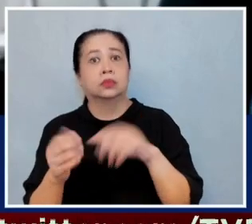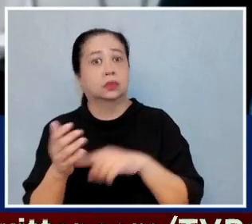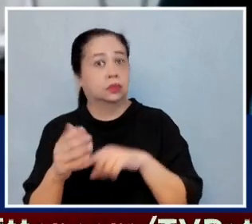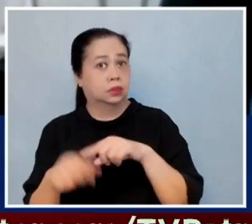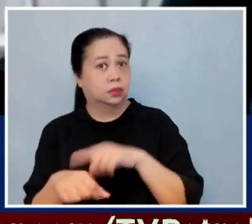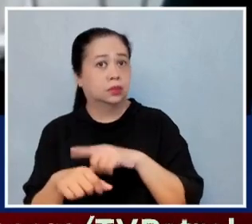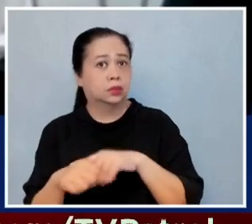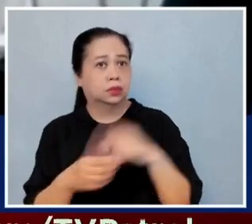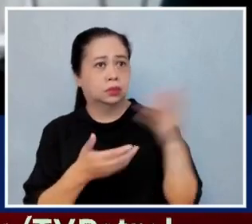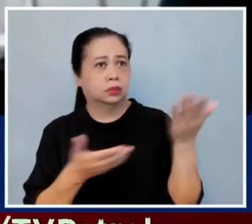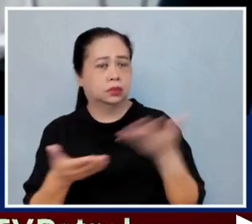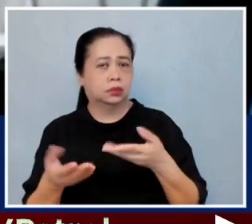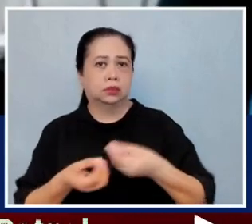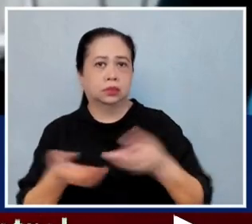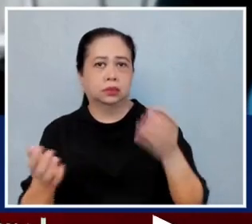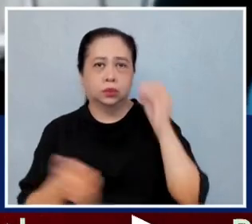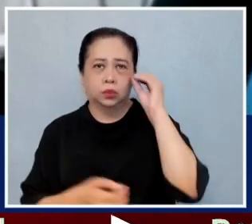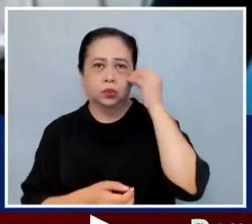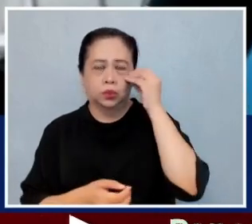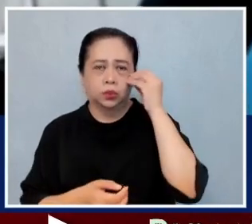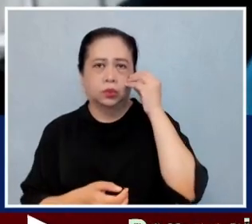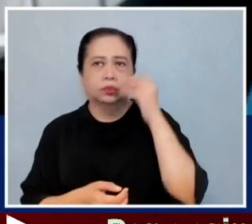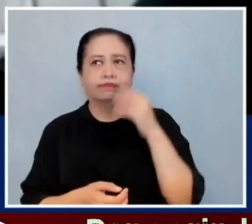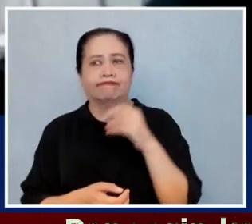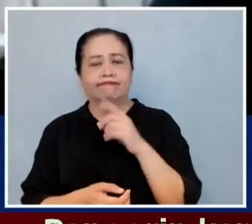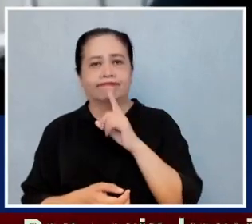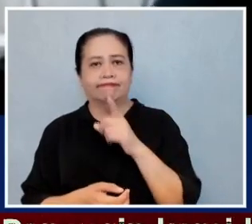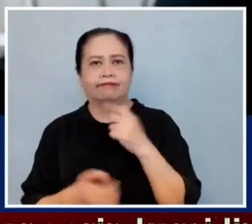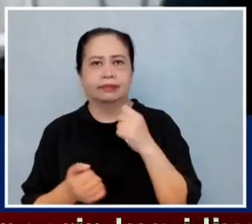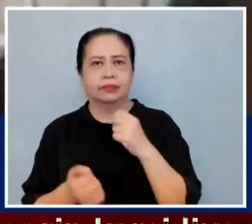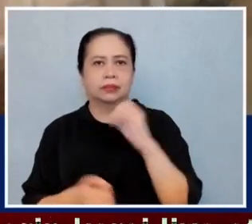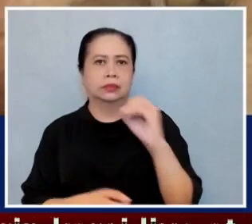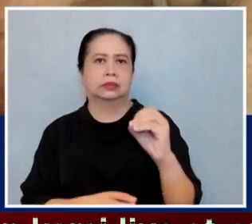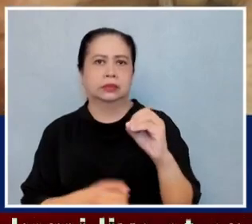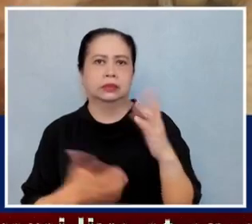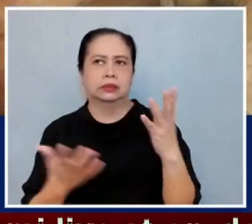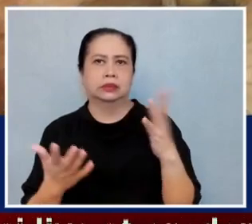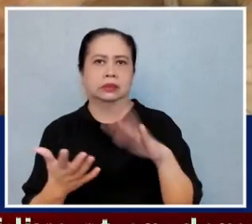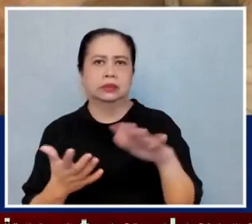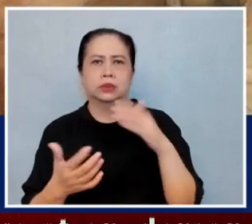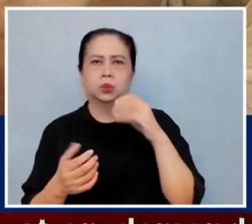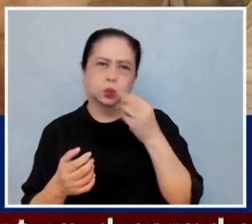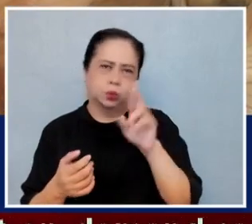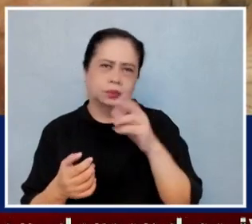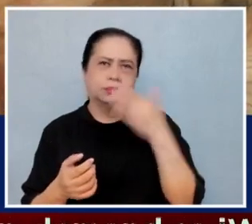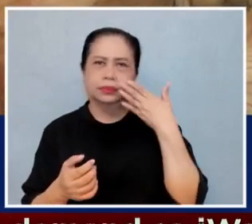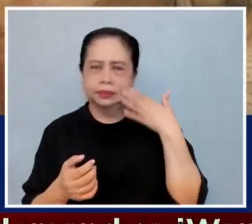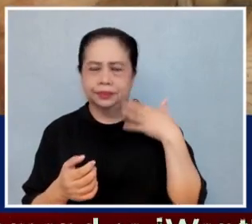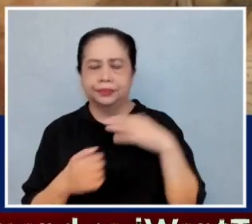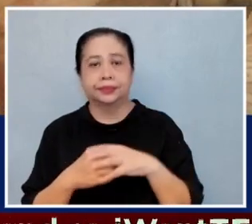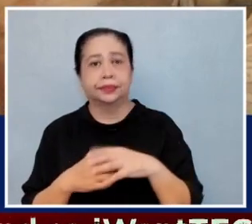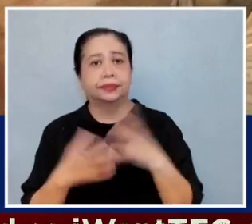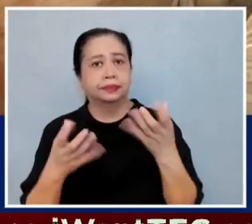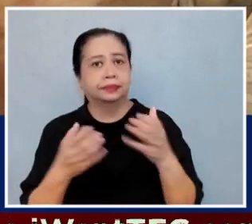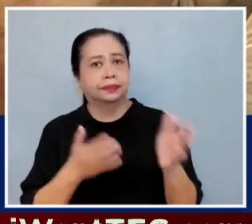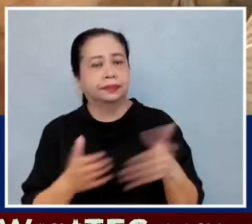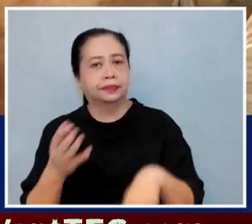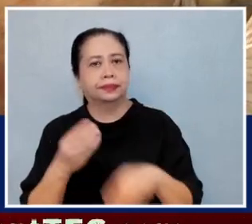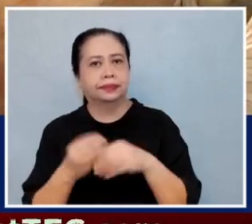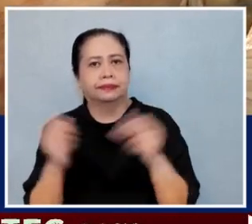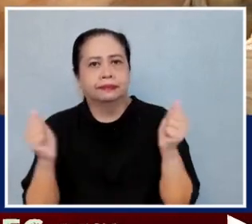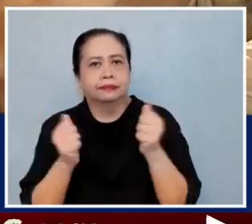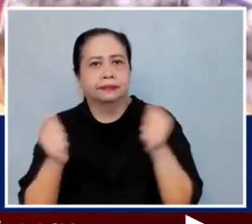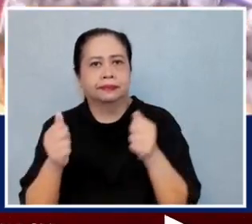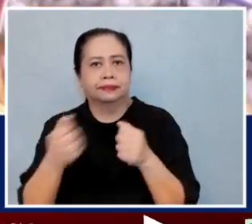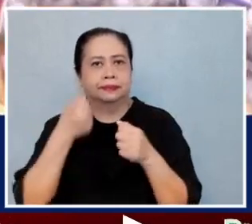the supply of yellow onion is zero or scarce. Plano ng DA na dagdagan ang cold storage